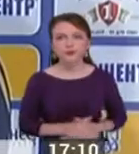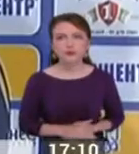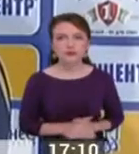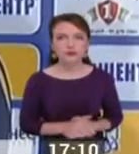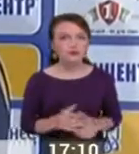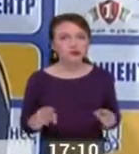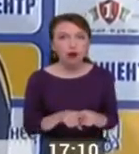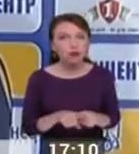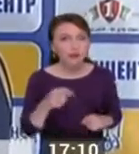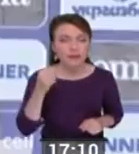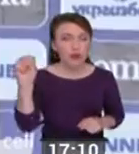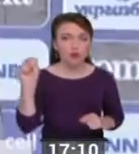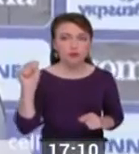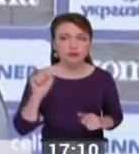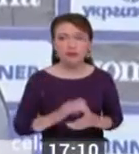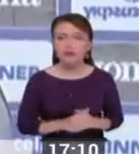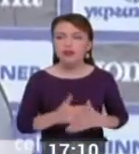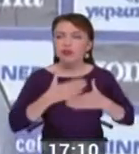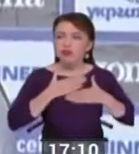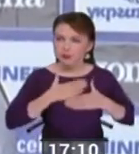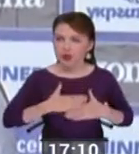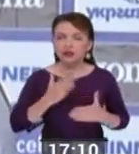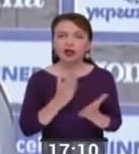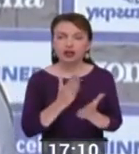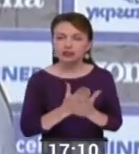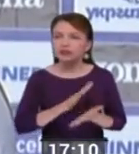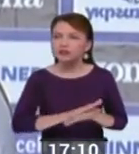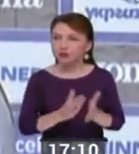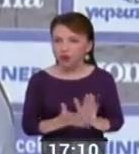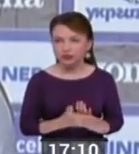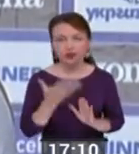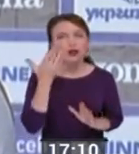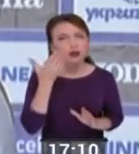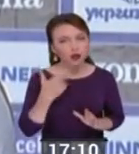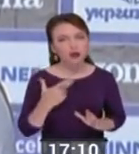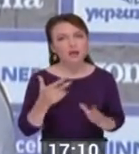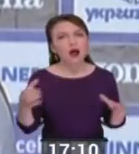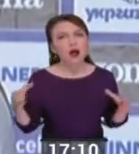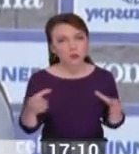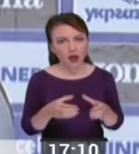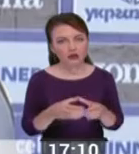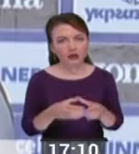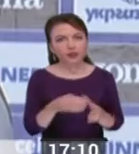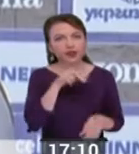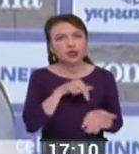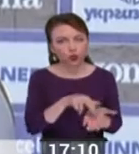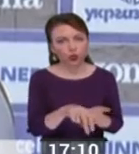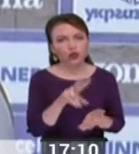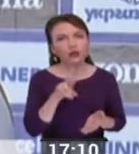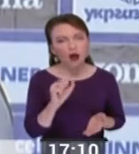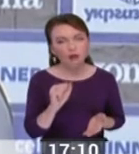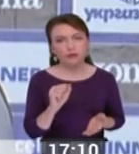як на победу. Приємно находиться в ситуации, когда команда идет на,